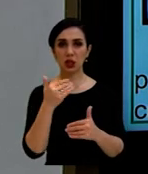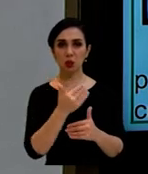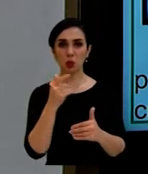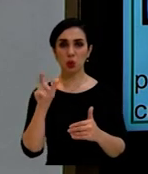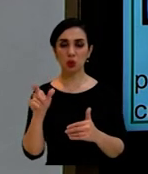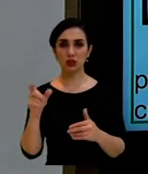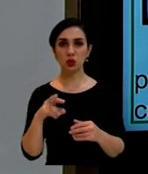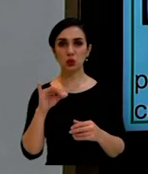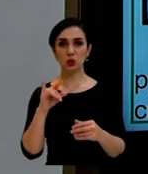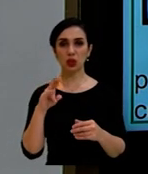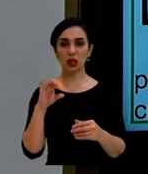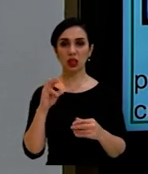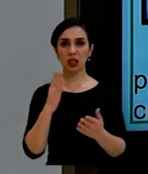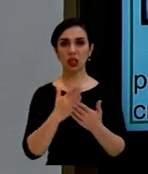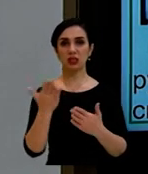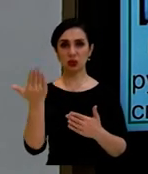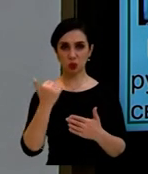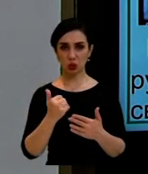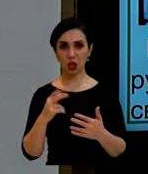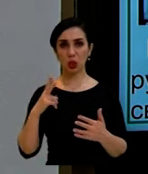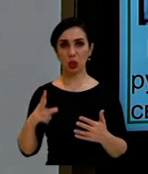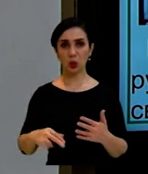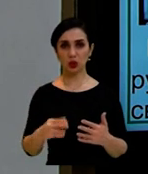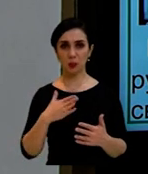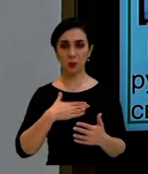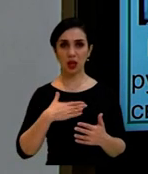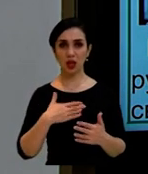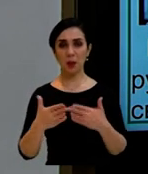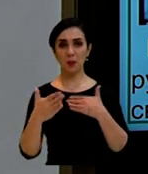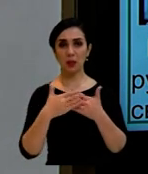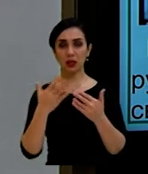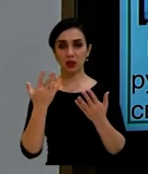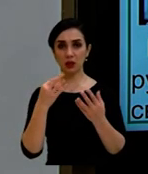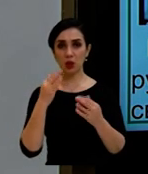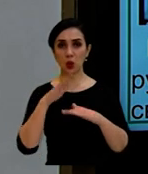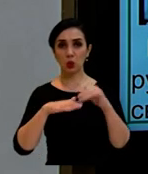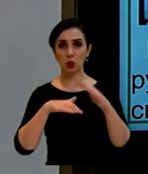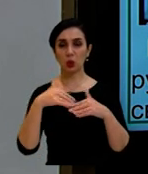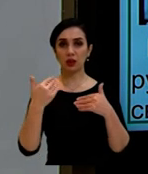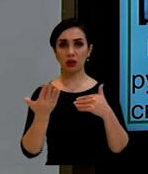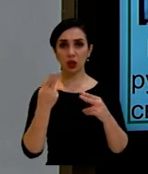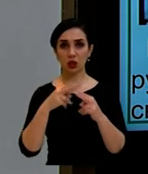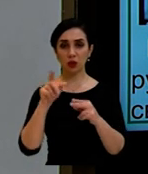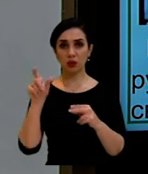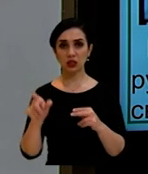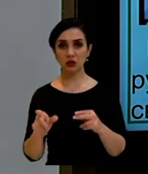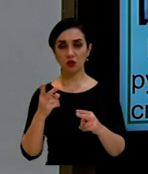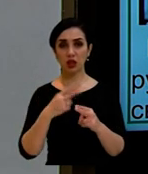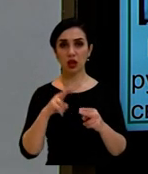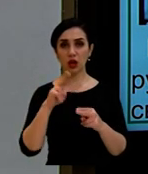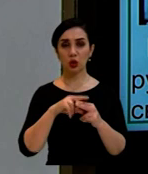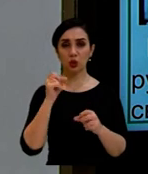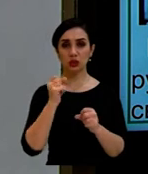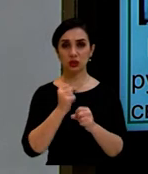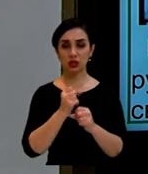господин журден иди сюда дочь моя подойди и дай руку этому господину который